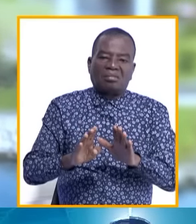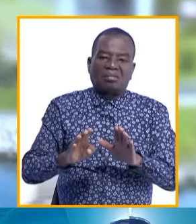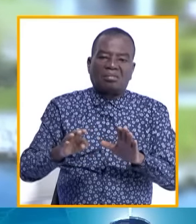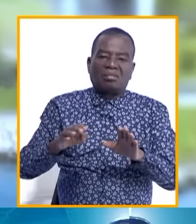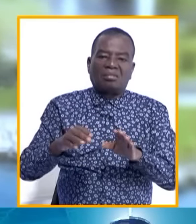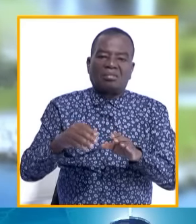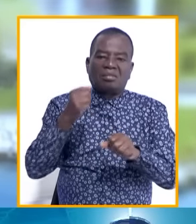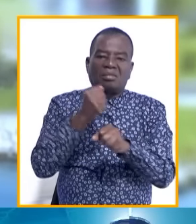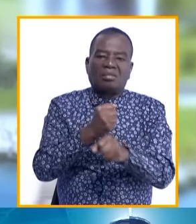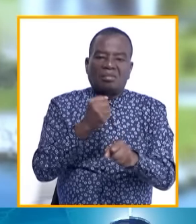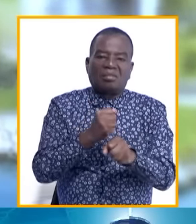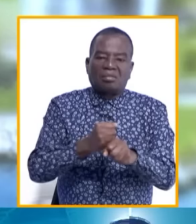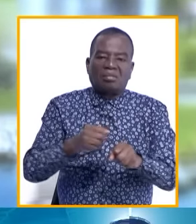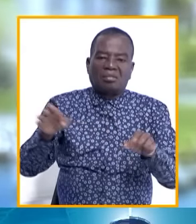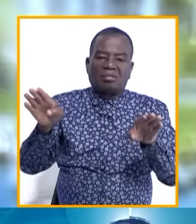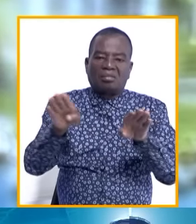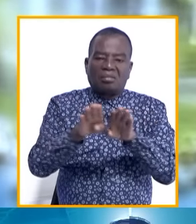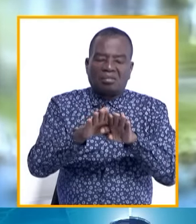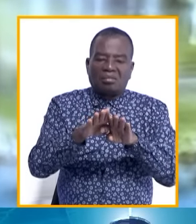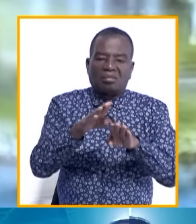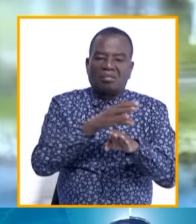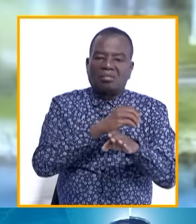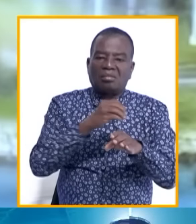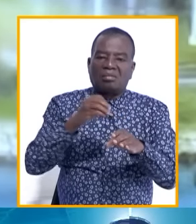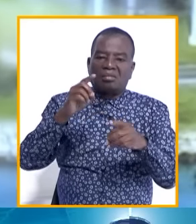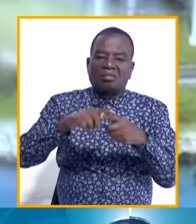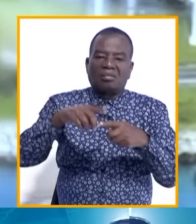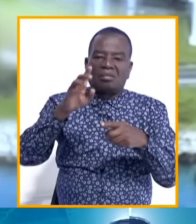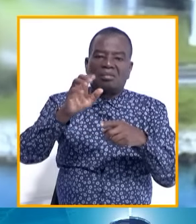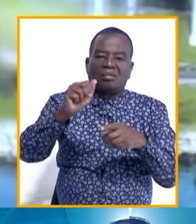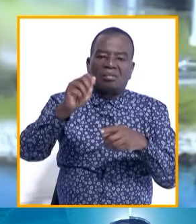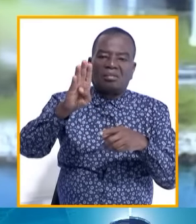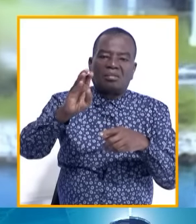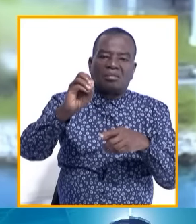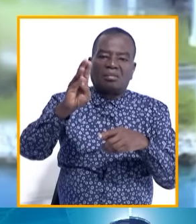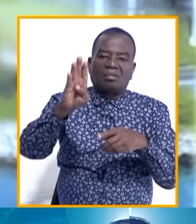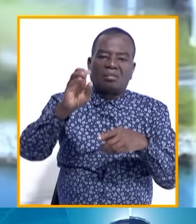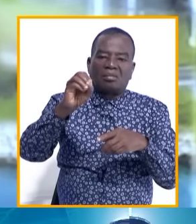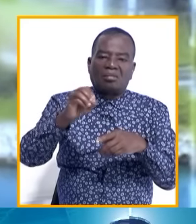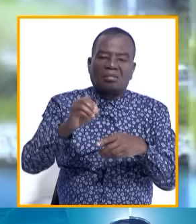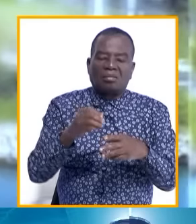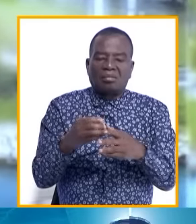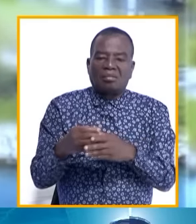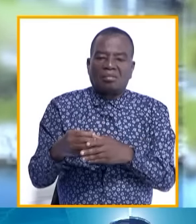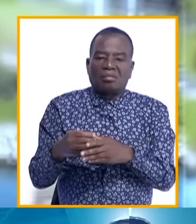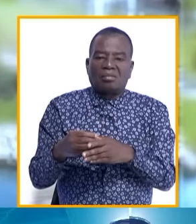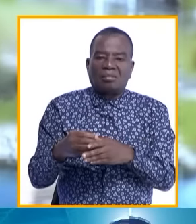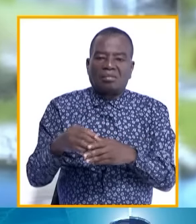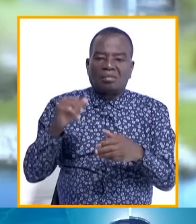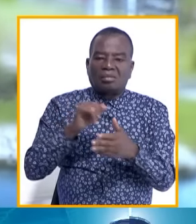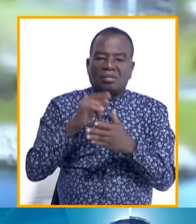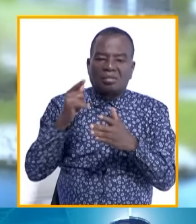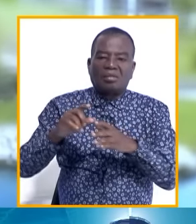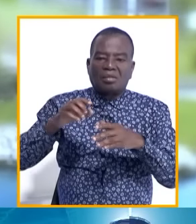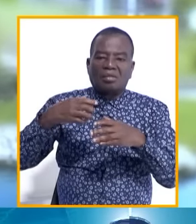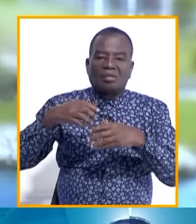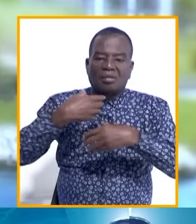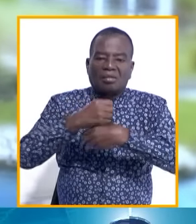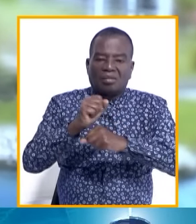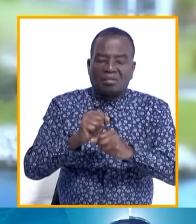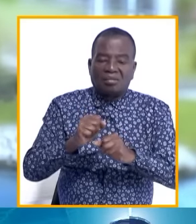définitive de l'ancienne casse d'Anador dans la commune d'Abobo. Le dégarpissement de la casse d'Abobo avait provoqué, on le rappelle, la semaine dernière, des